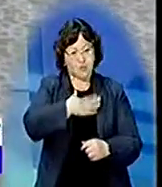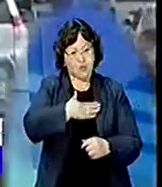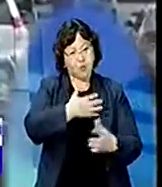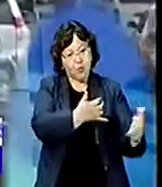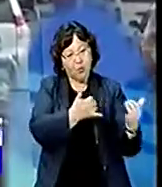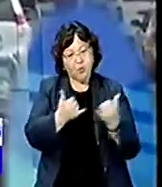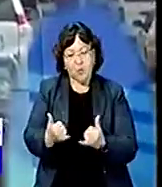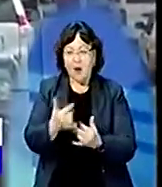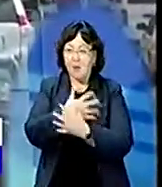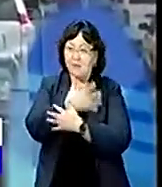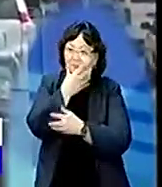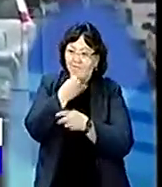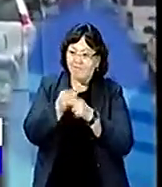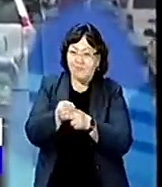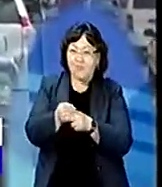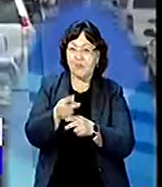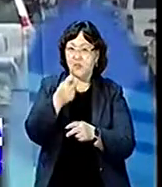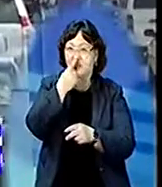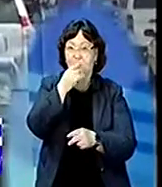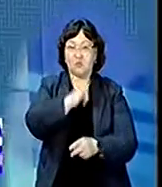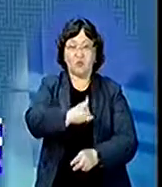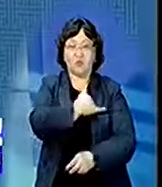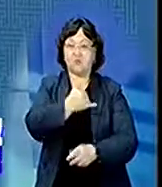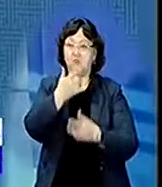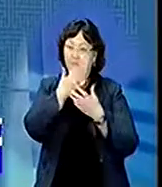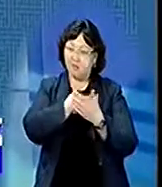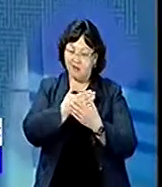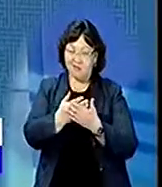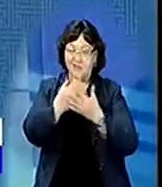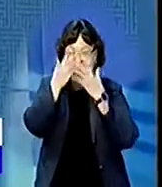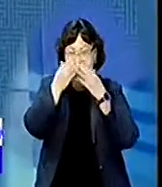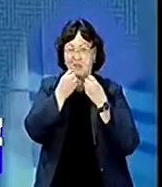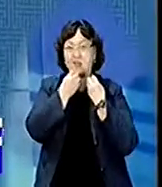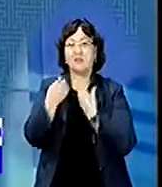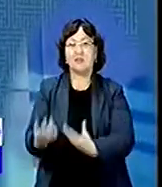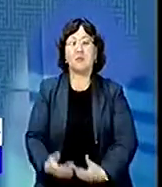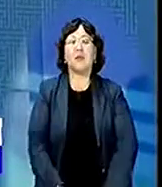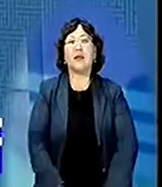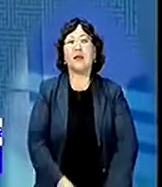гүн талархал дэвшүүлсэн юм а.